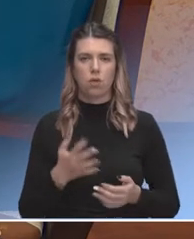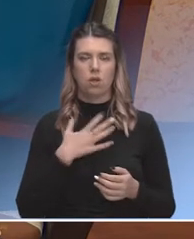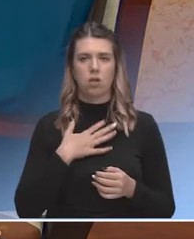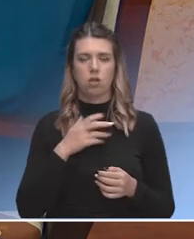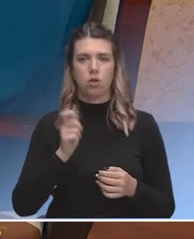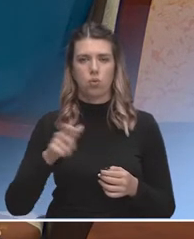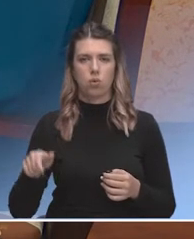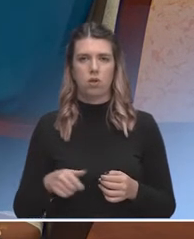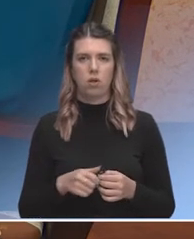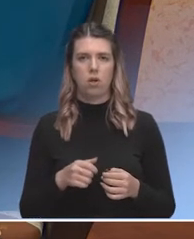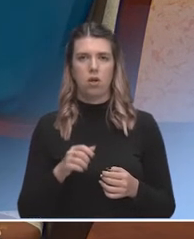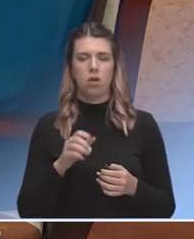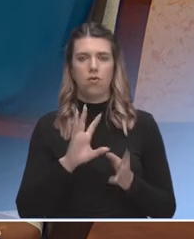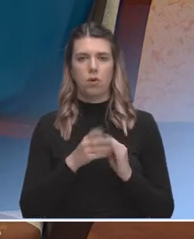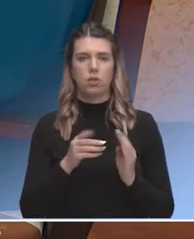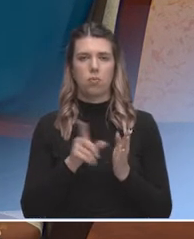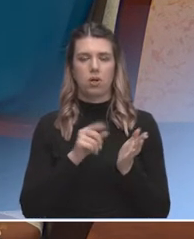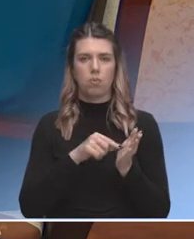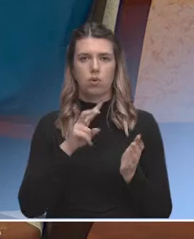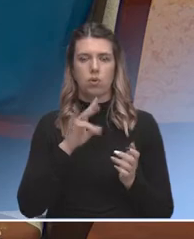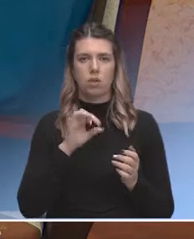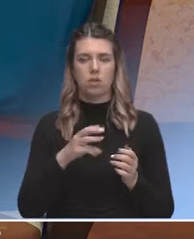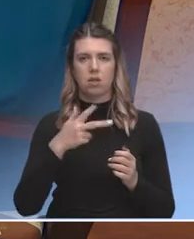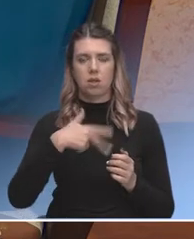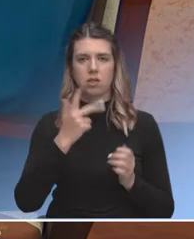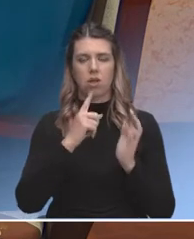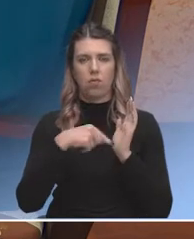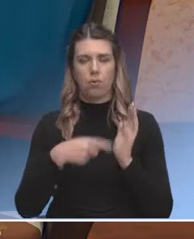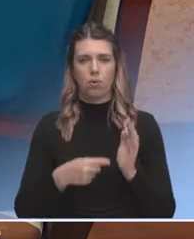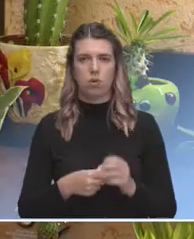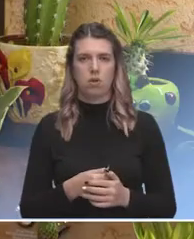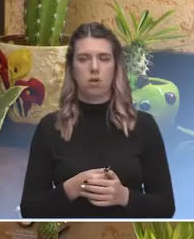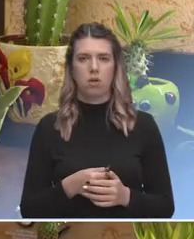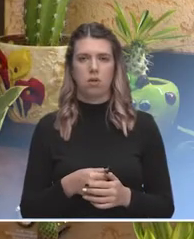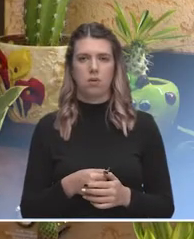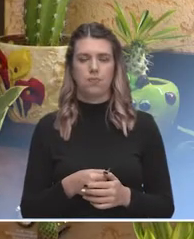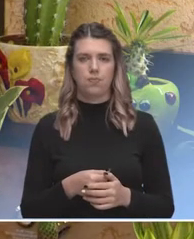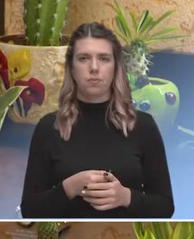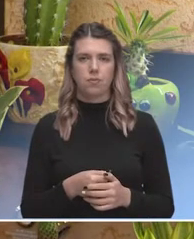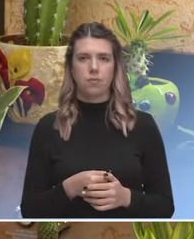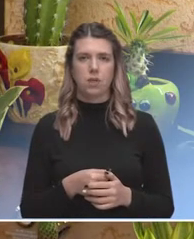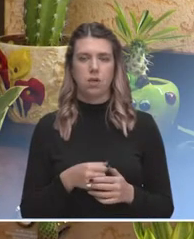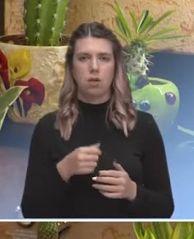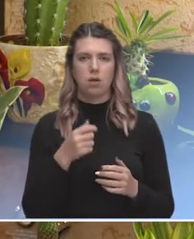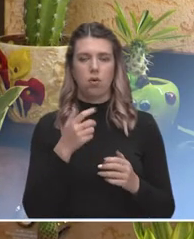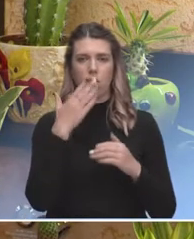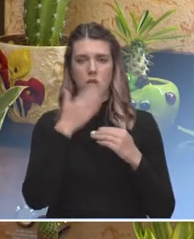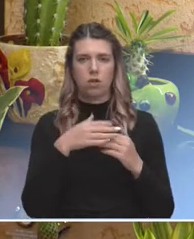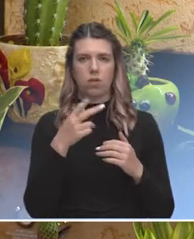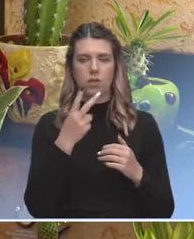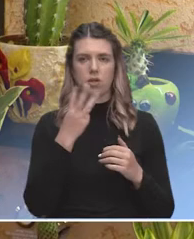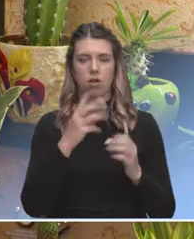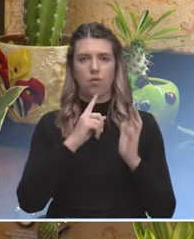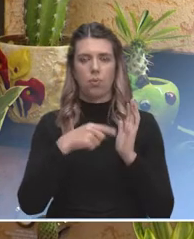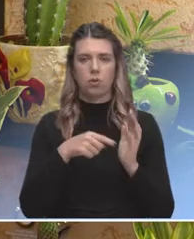проживают наши граждане. Вообще в переписном листе 33 вопроса. Вот порядка